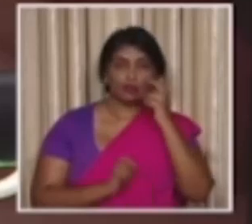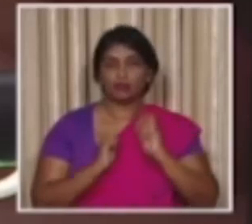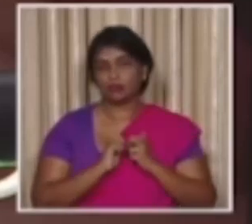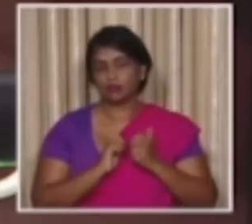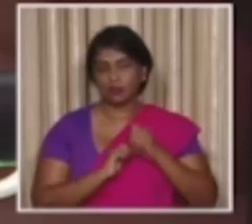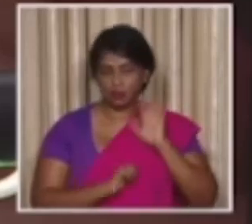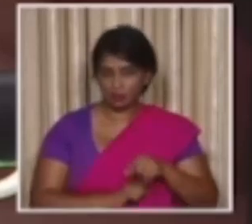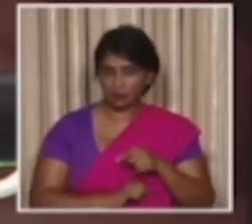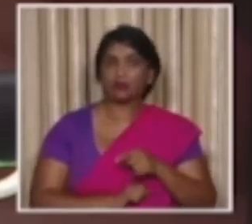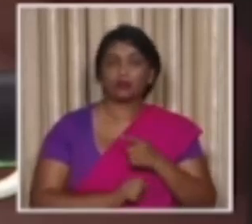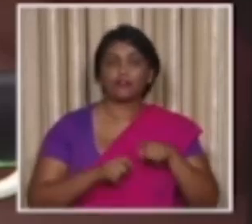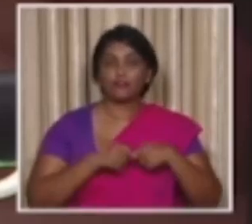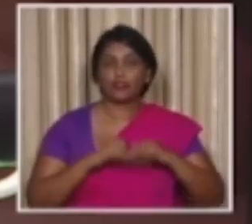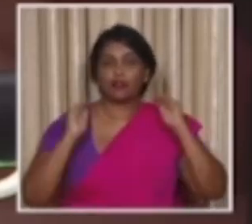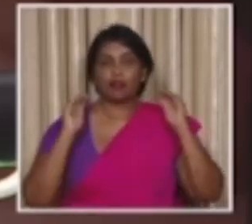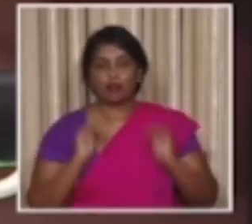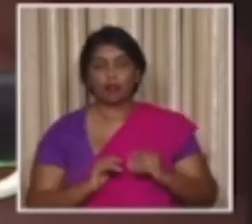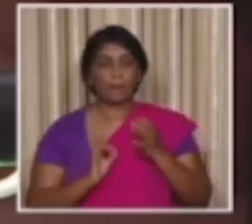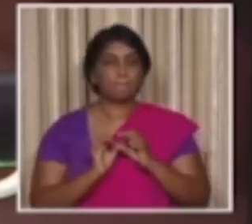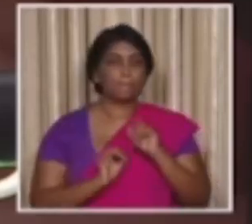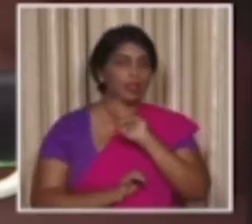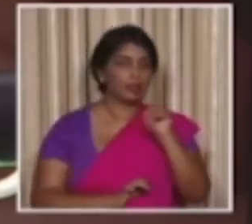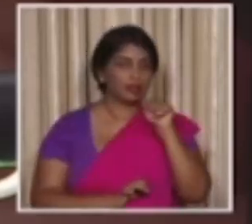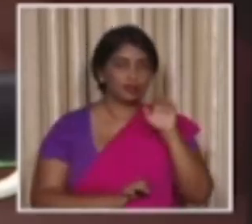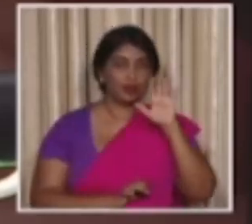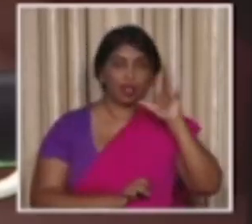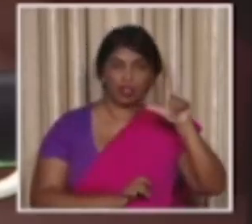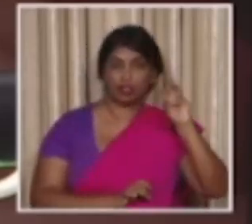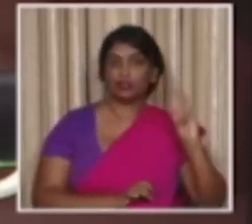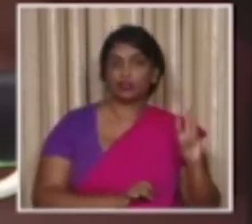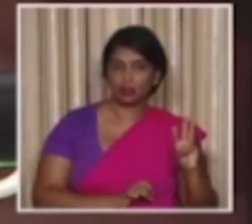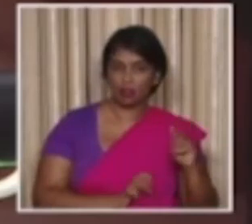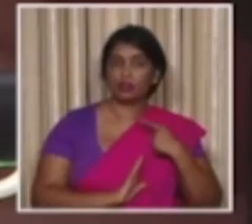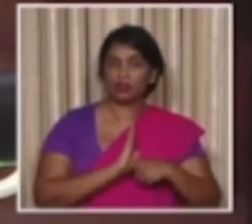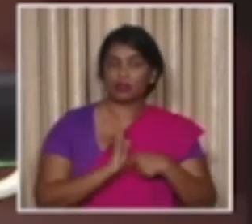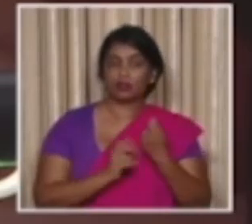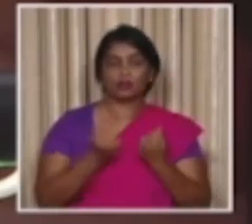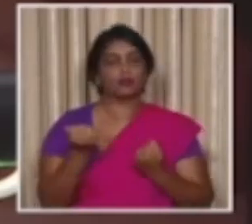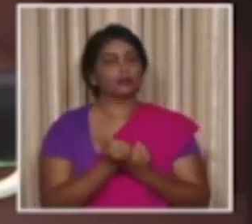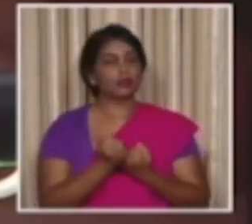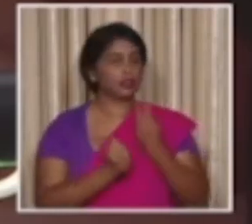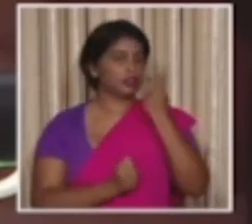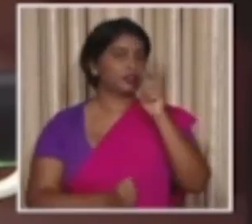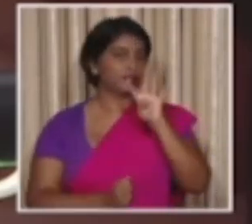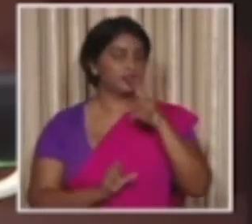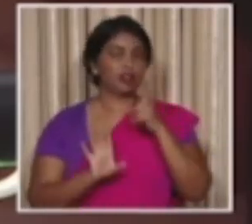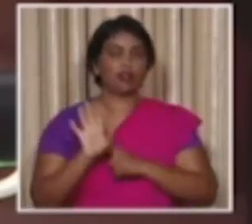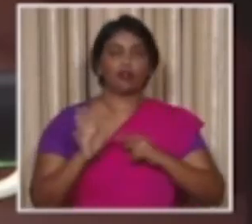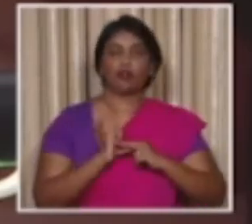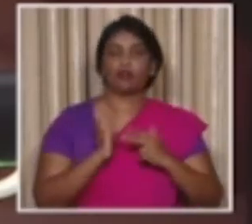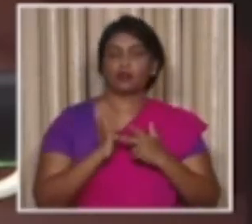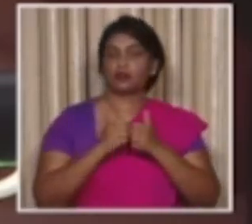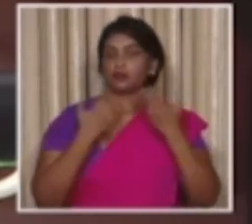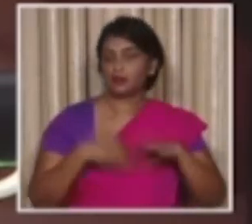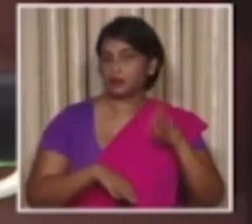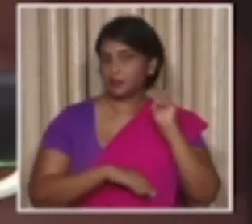वन बेविन वीदं अडु कर गनिमी रुपयाल बिलियन 10.73 श्रीलंका दायकत्वेन 2024 वसरेदी व्यापृति अवसन